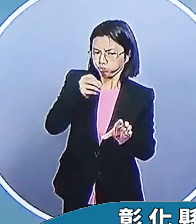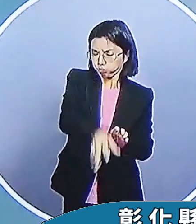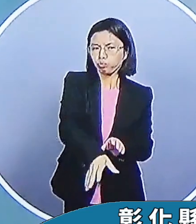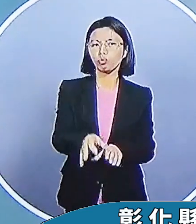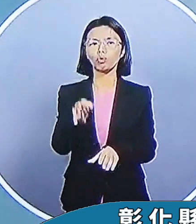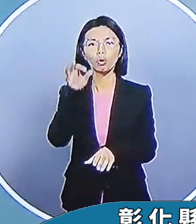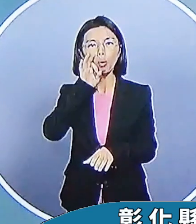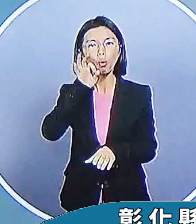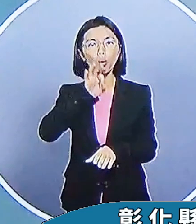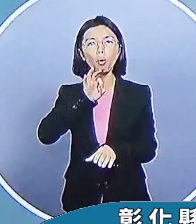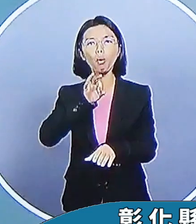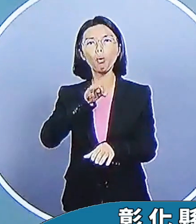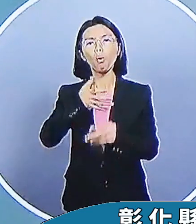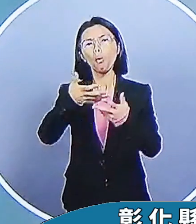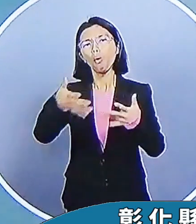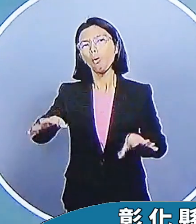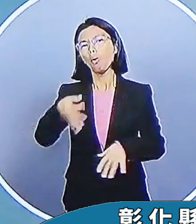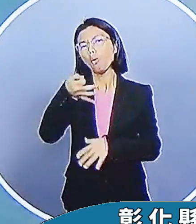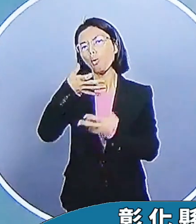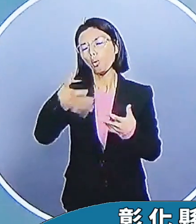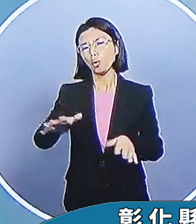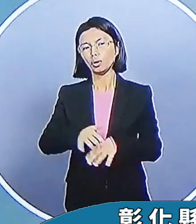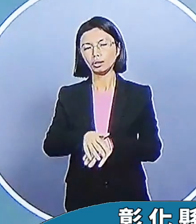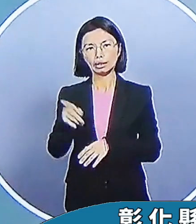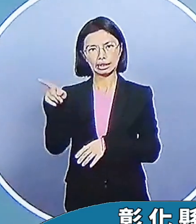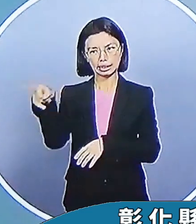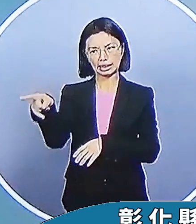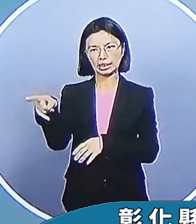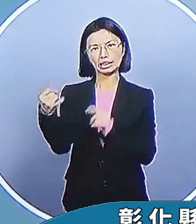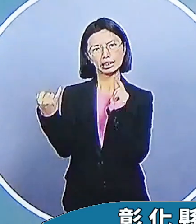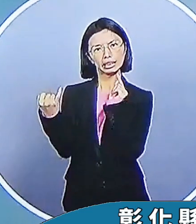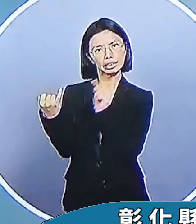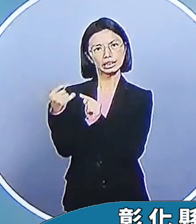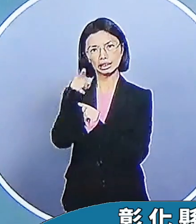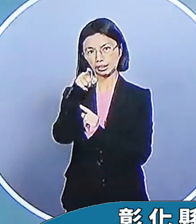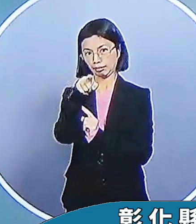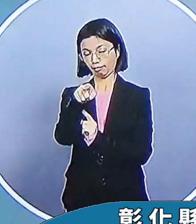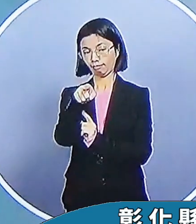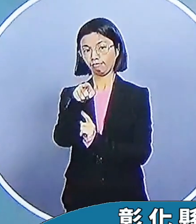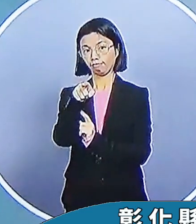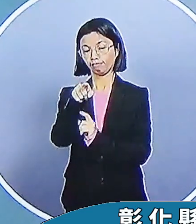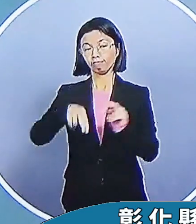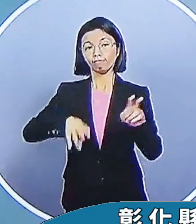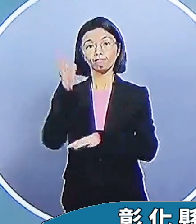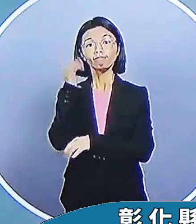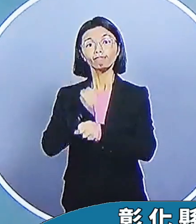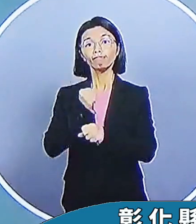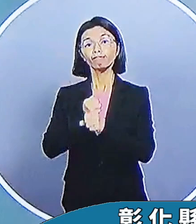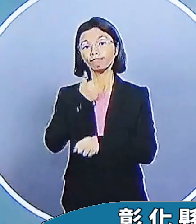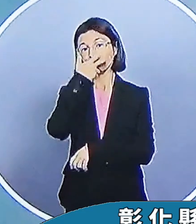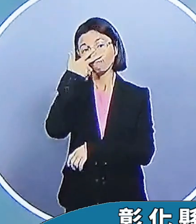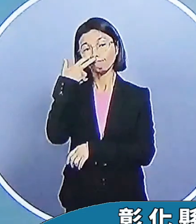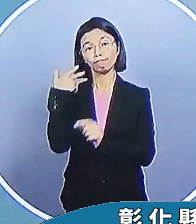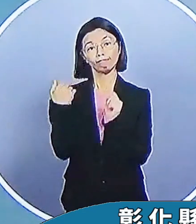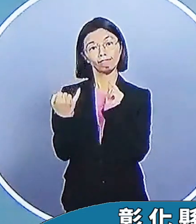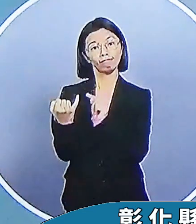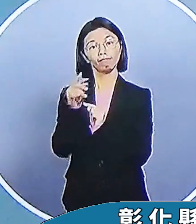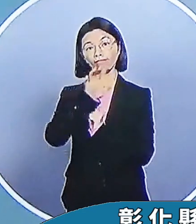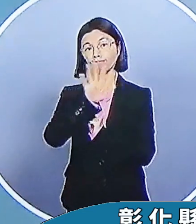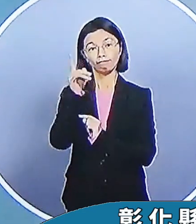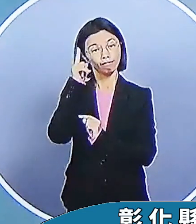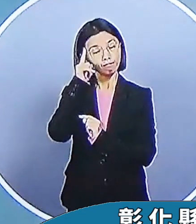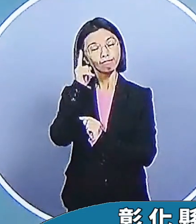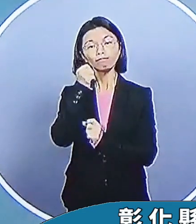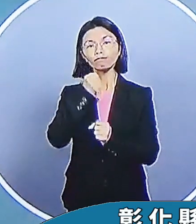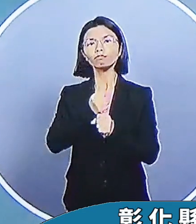给我们彰化，即是王惠美馆长你行政怠惰，你的这个无要做，无想要做，